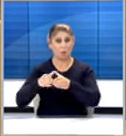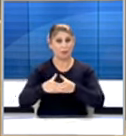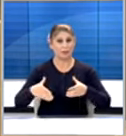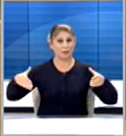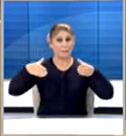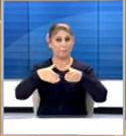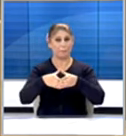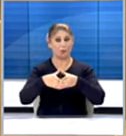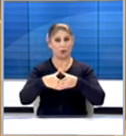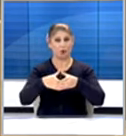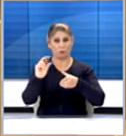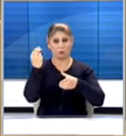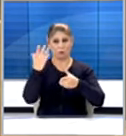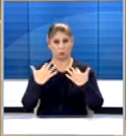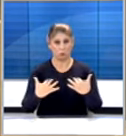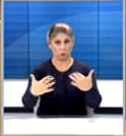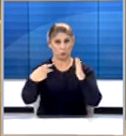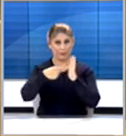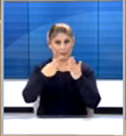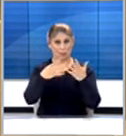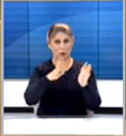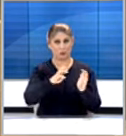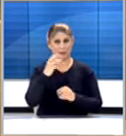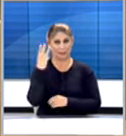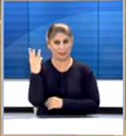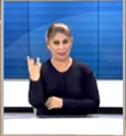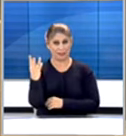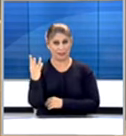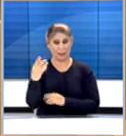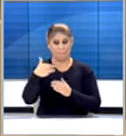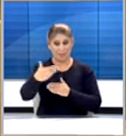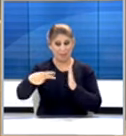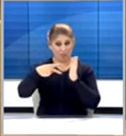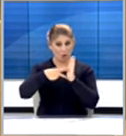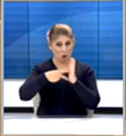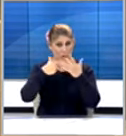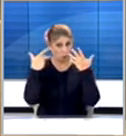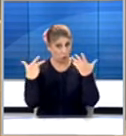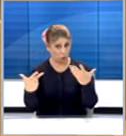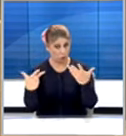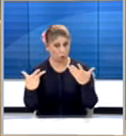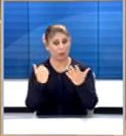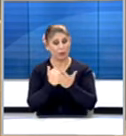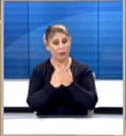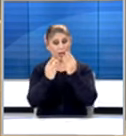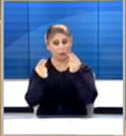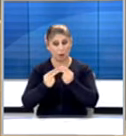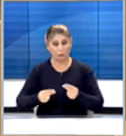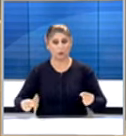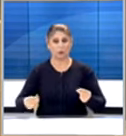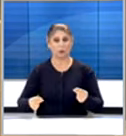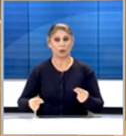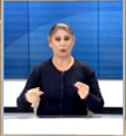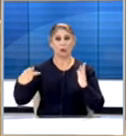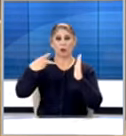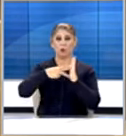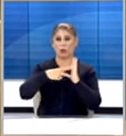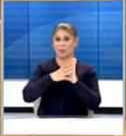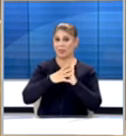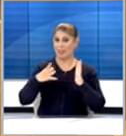το 1993, της Επιτροπής Περιβάλλοντος της Βουλής το 2008 και το πόρισμα Goldhammer το